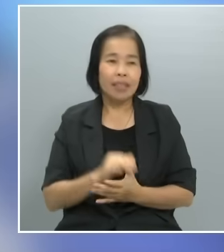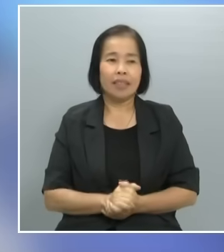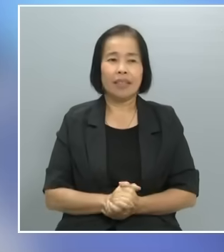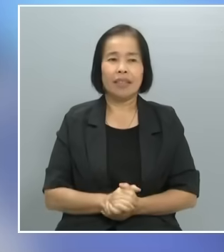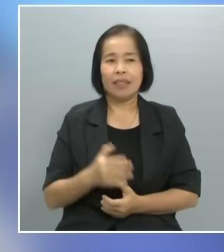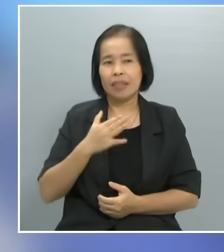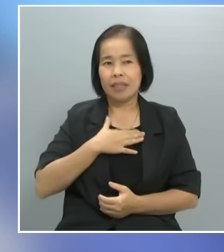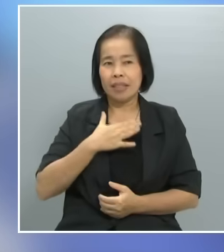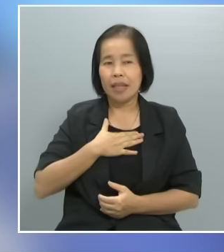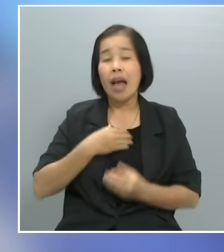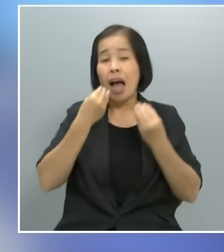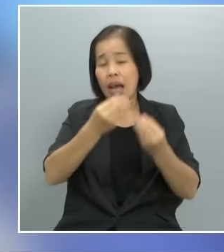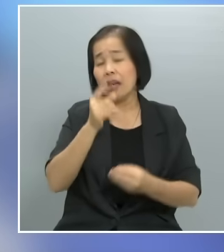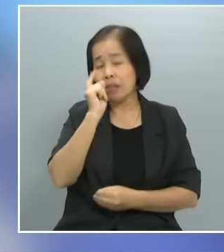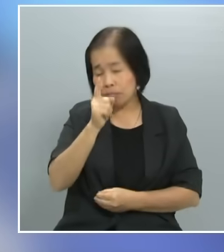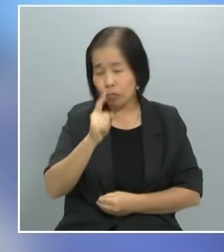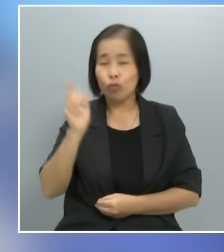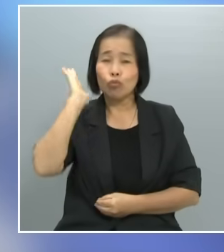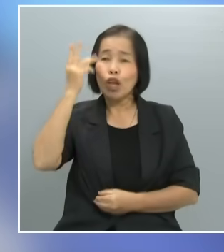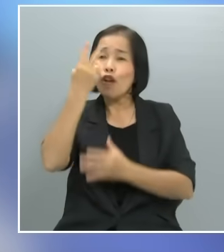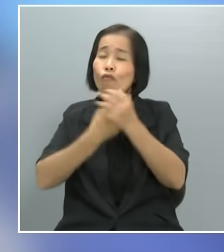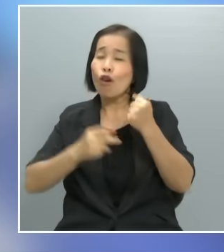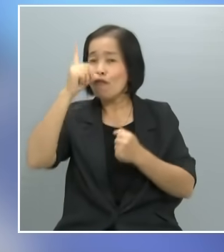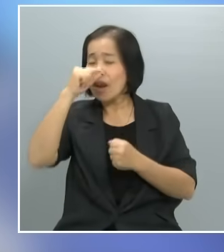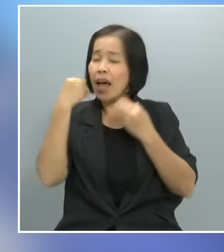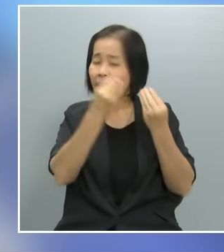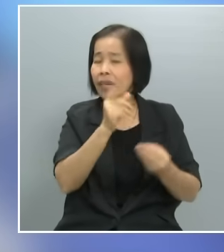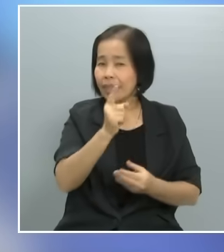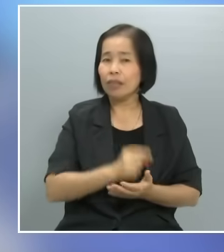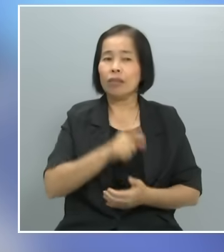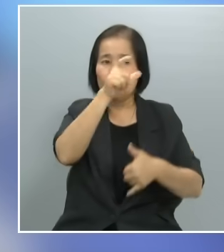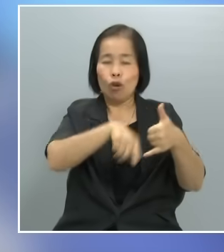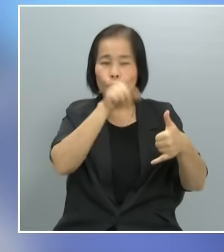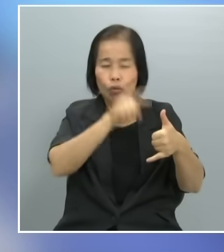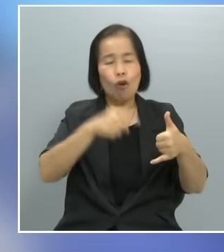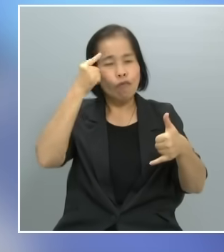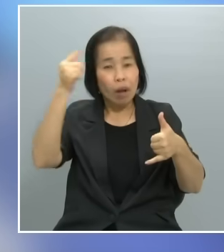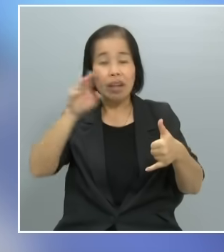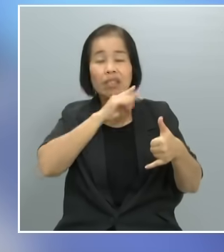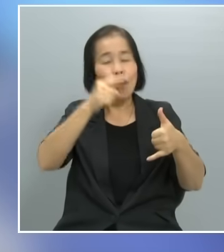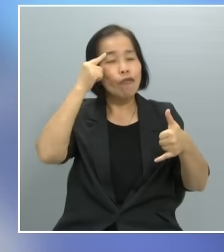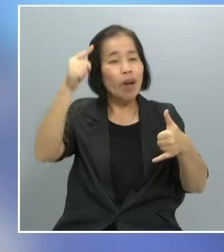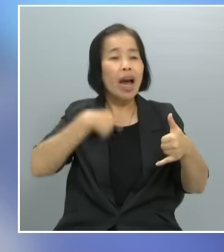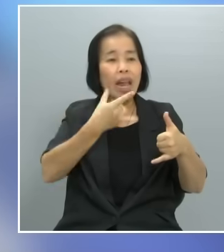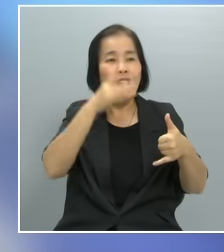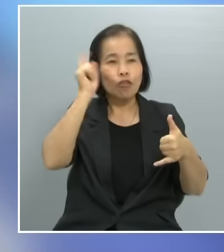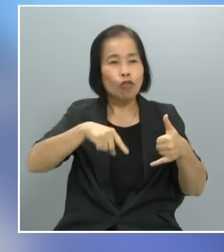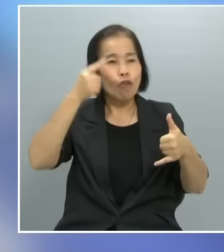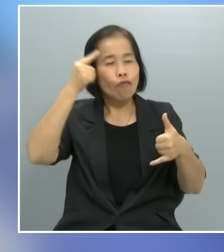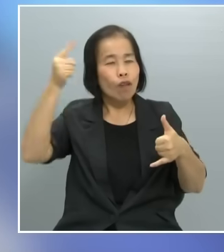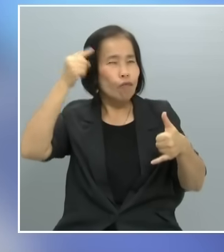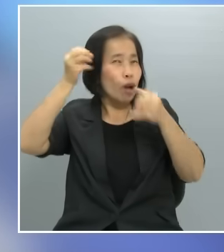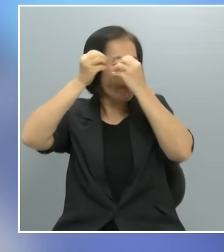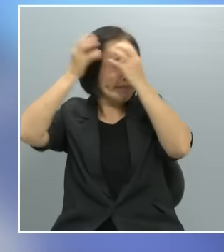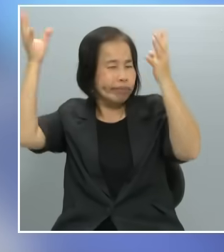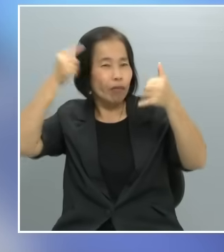าแฟนฝรั่งให้ประสบความสำเร็จนั้นนะคะหนึ่งคุณต้องมีความฝันถ้าคุณฝันอะไรคุณต้องฝันให้มันยิ่งใหญ่ไปเ